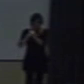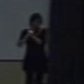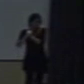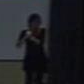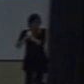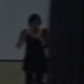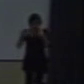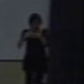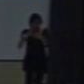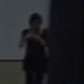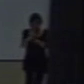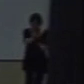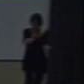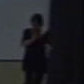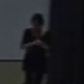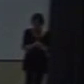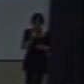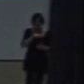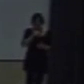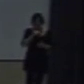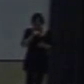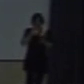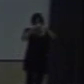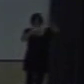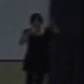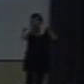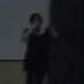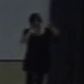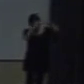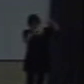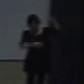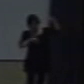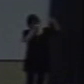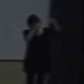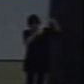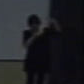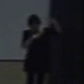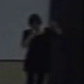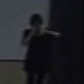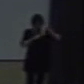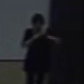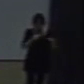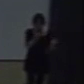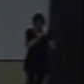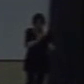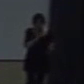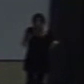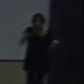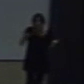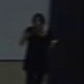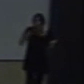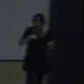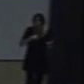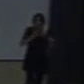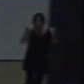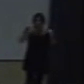havia 24.000 pàgines d'e-mails, era una bogeria trobar res i bueno, doncs aleshores la gent volia que els ajudessin. Hi havia gent que ho va fer de bona fe, però no